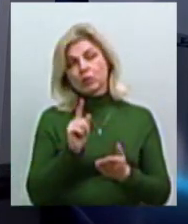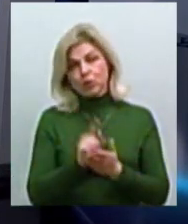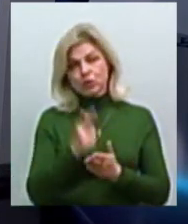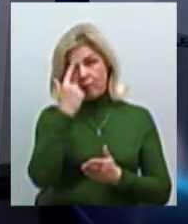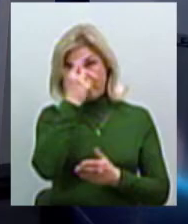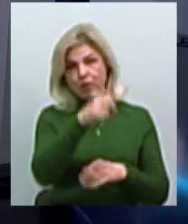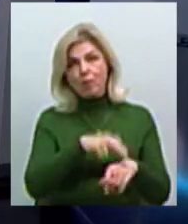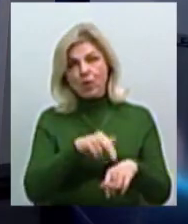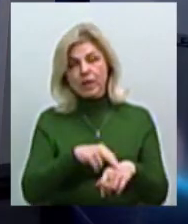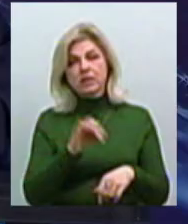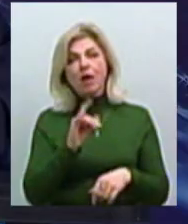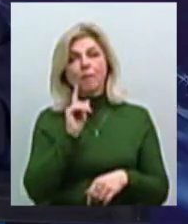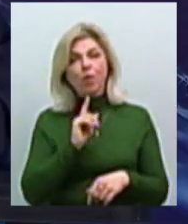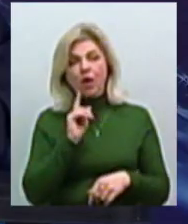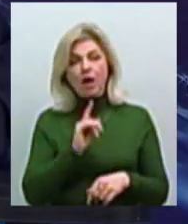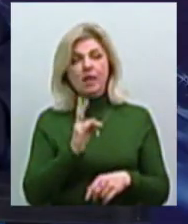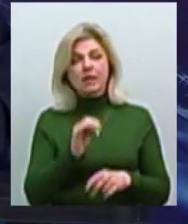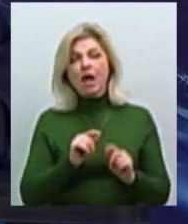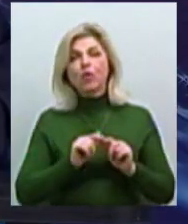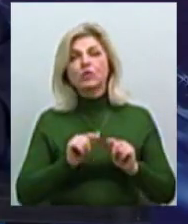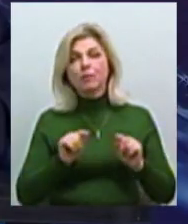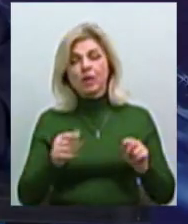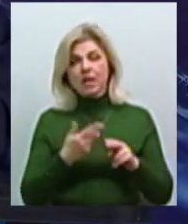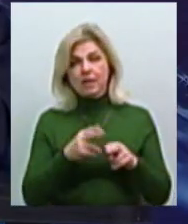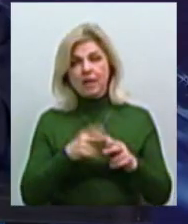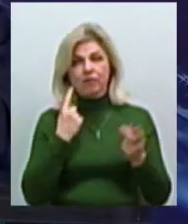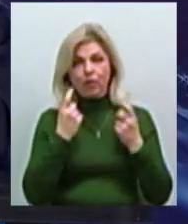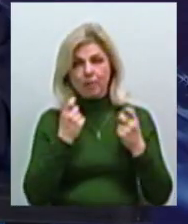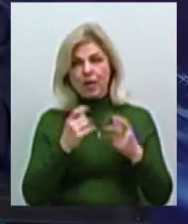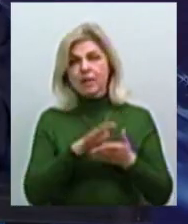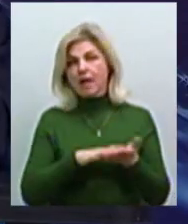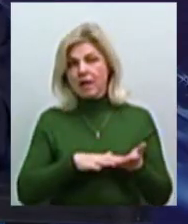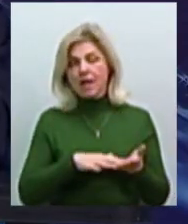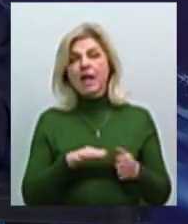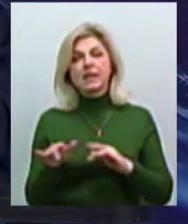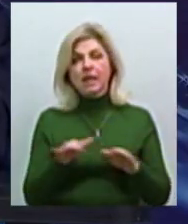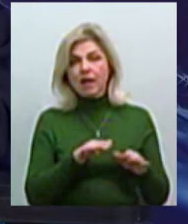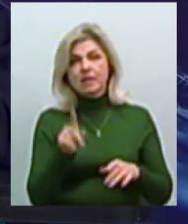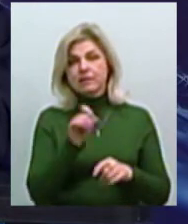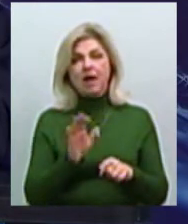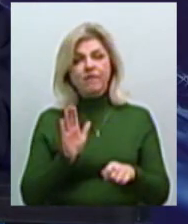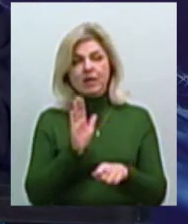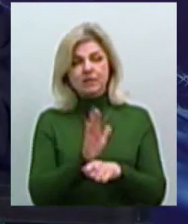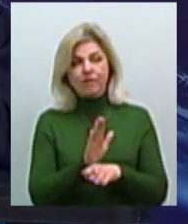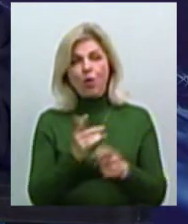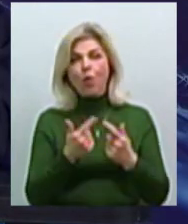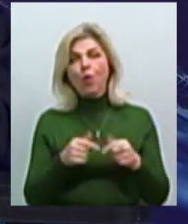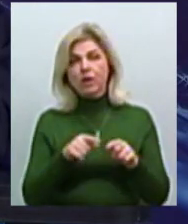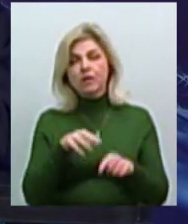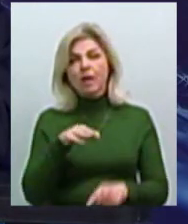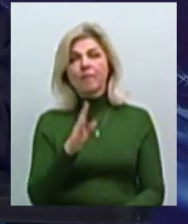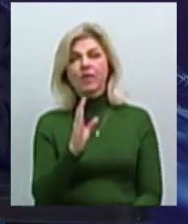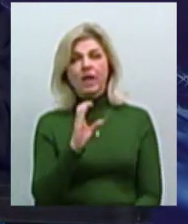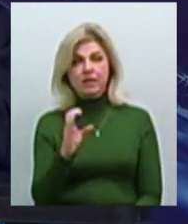повідомити поліцію і поки що не розпространяти цю інформацію далі. Тобто діяти за вказівкою органів МВС,